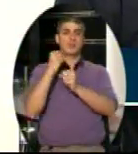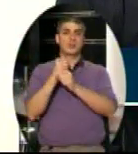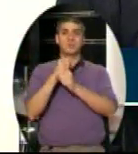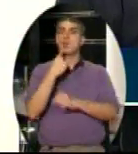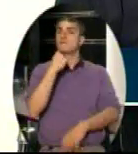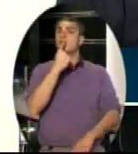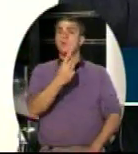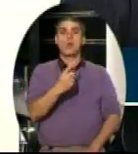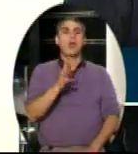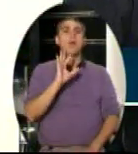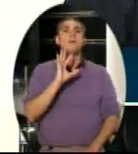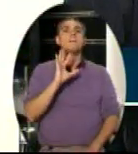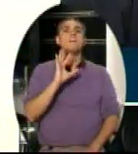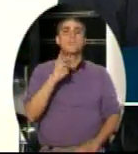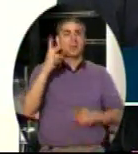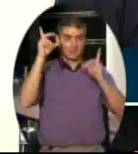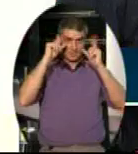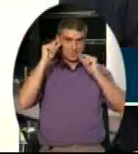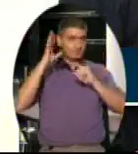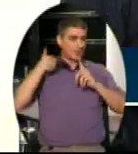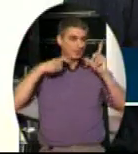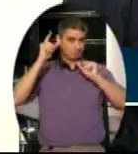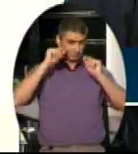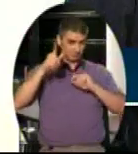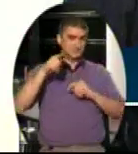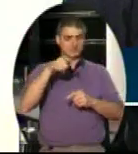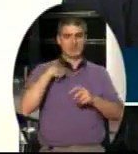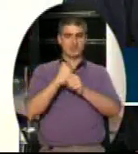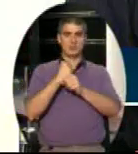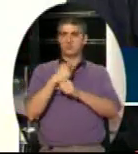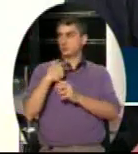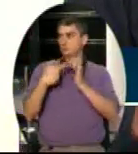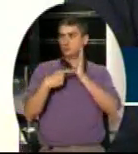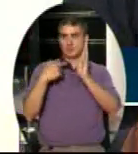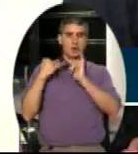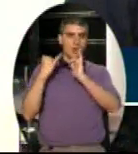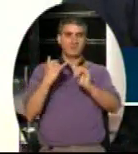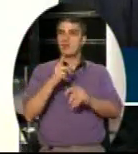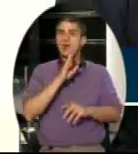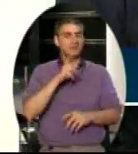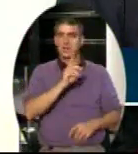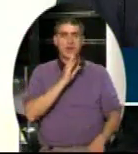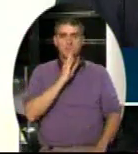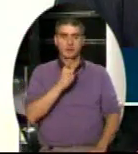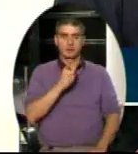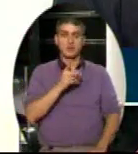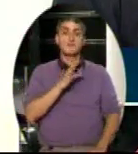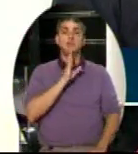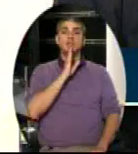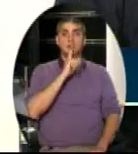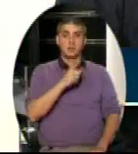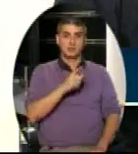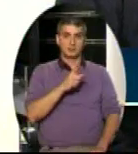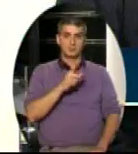והיא אמרה לו, מה שהדיל שסיכמנו זה מה שיהיה, יש לנו את זה און קמרה, אנחנו יכולים גם להביא את זה, הדיל הוא לא הבעייתי, מה שבעייתי זה